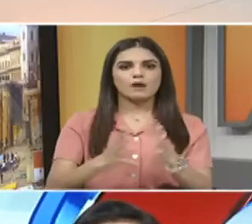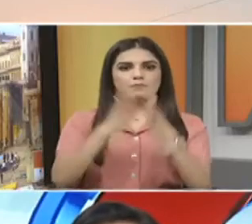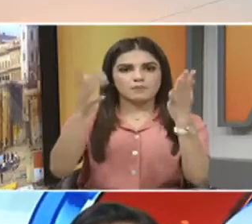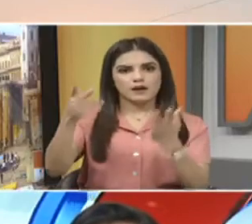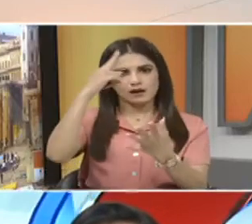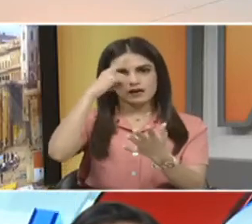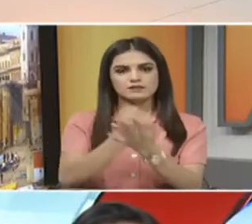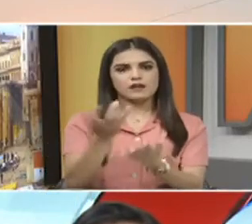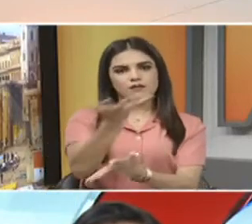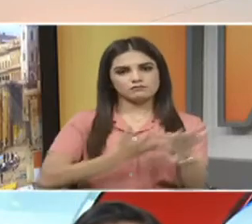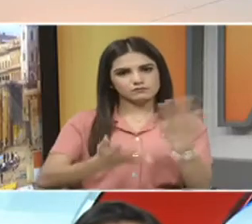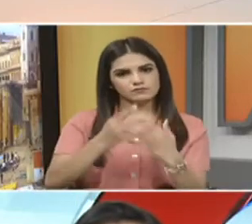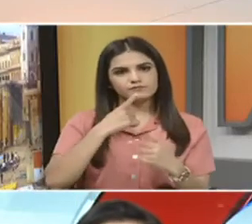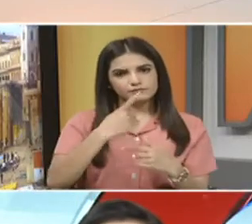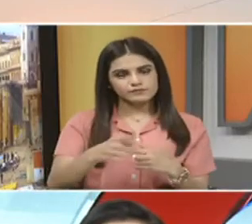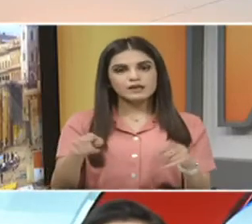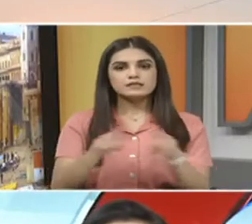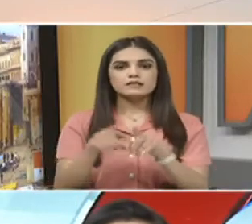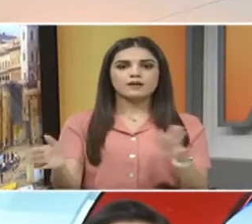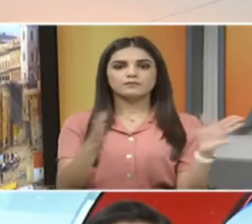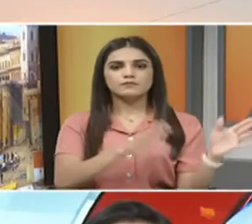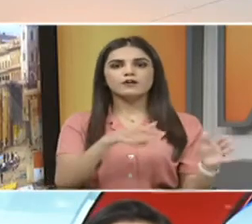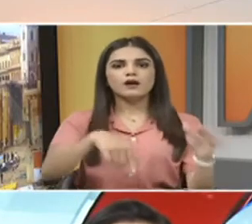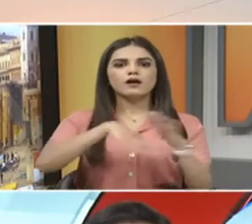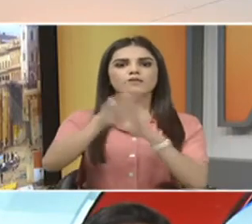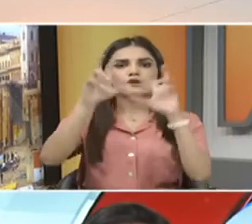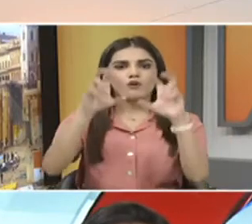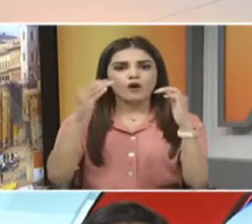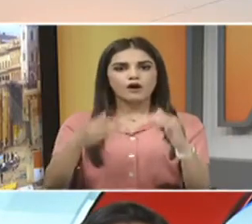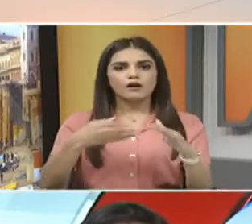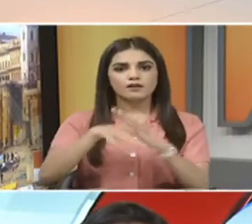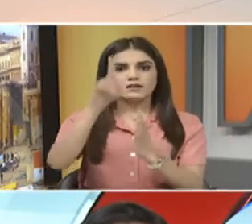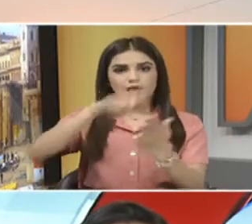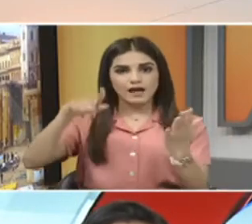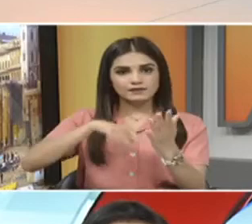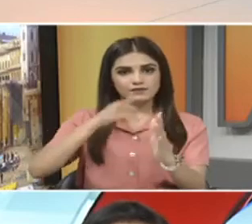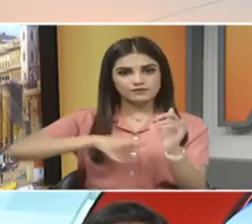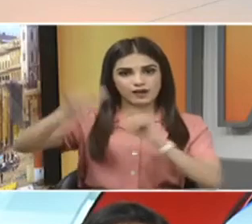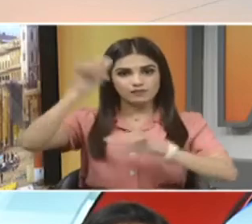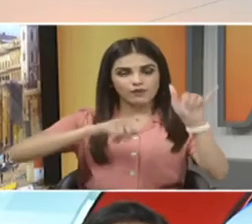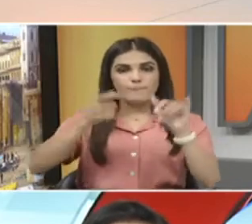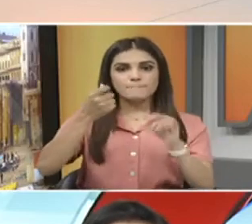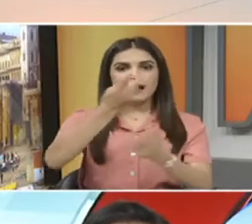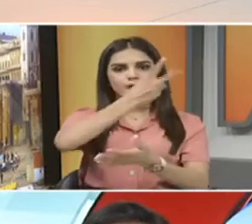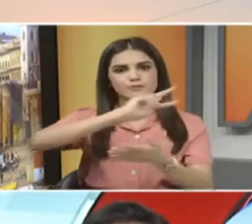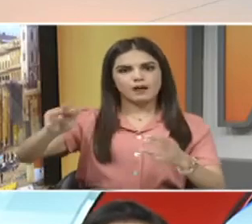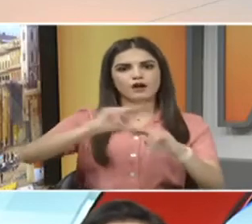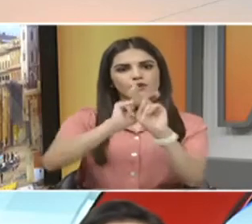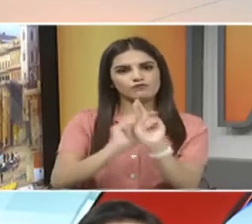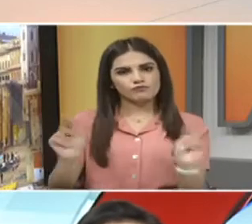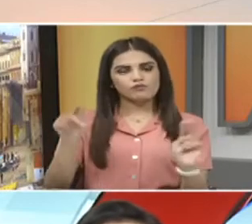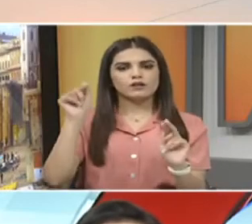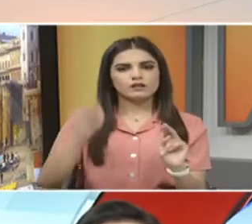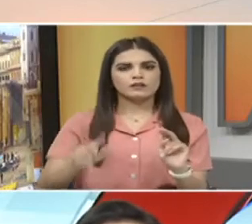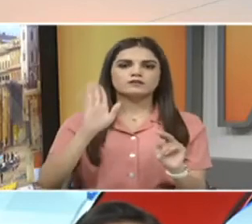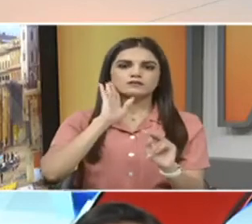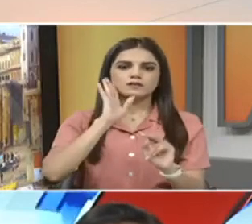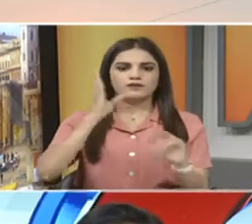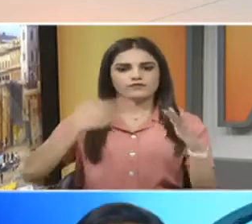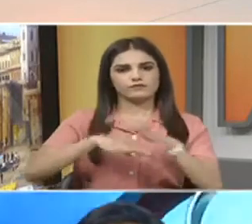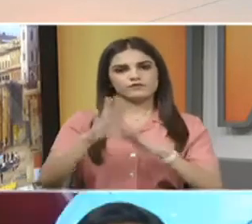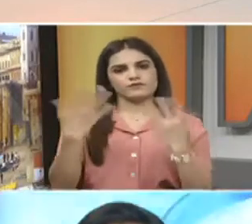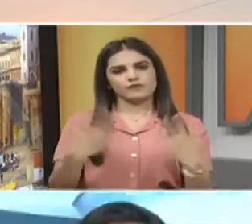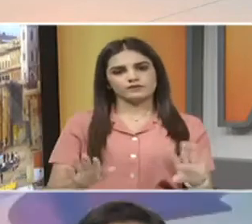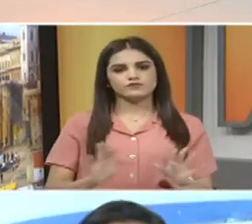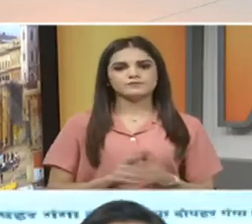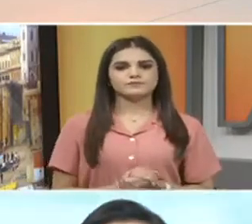बैठक करने के निर्देश दिए। दूसरी तरफ लॉकडाउन में कैंसिल हुई फ्लाइट्स का पूरा पैसा वापस करने के मामले में